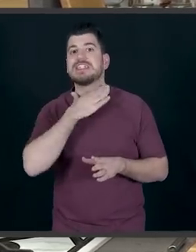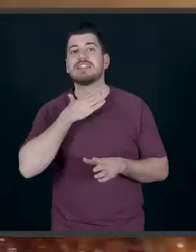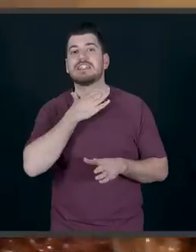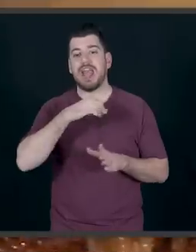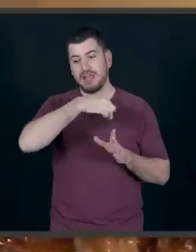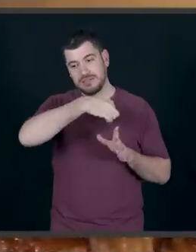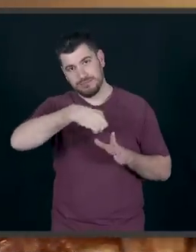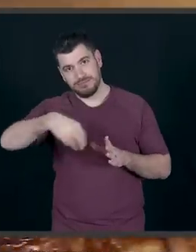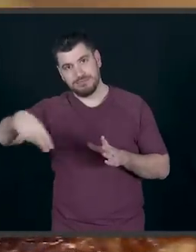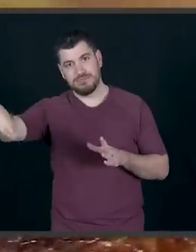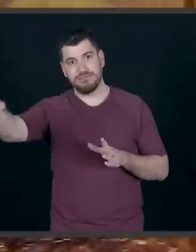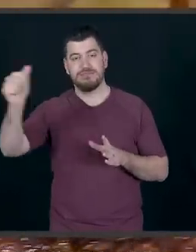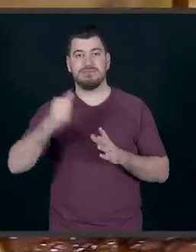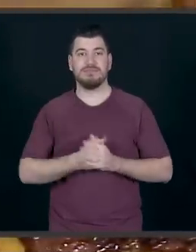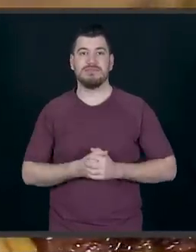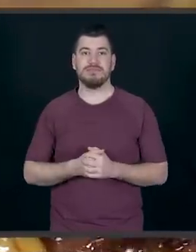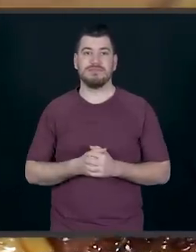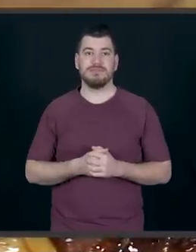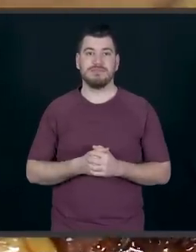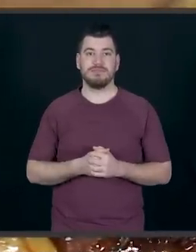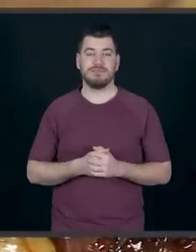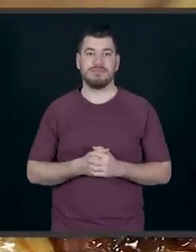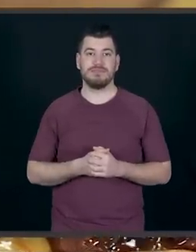θα πάει από πάνω.